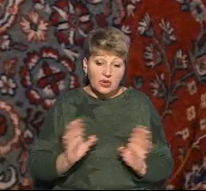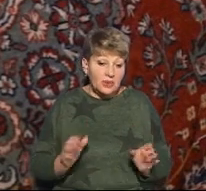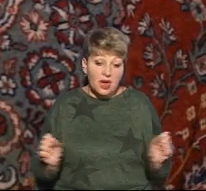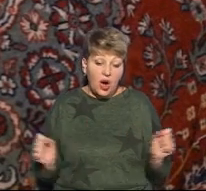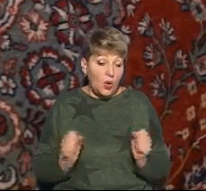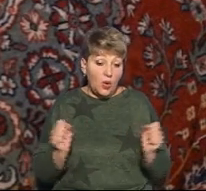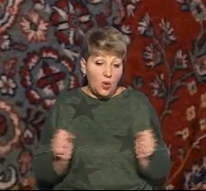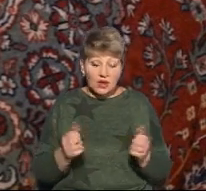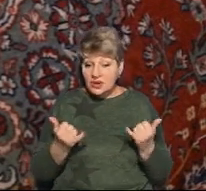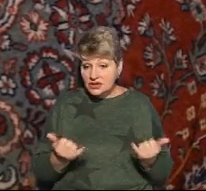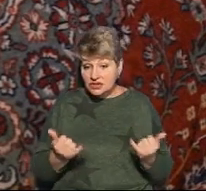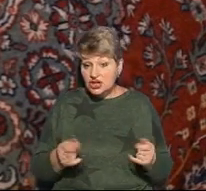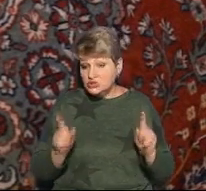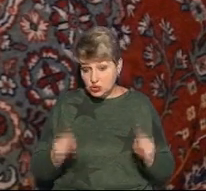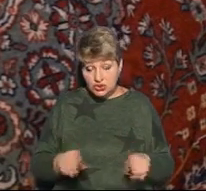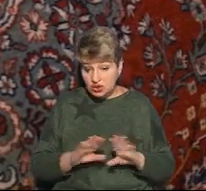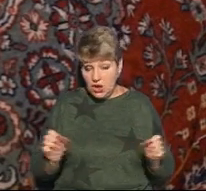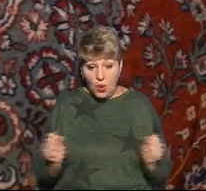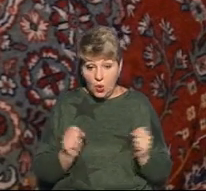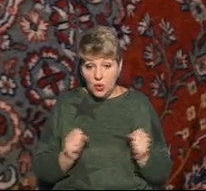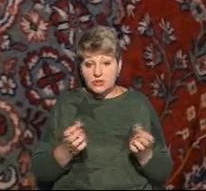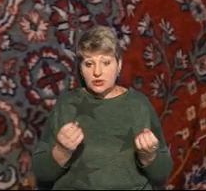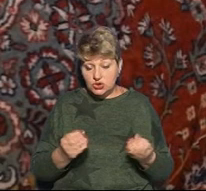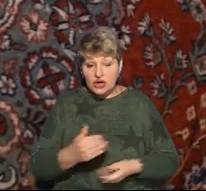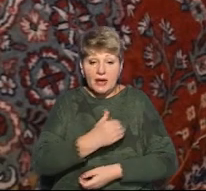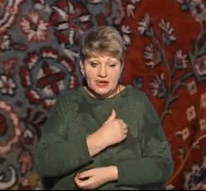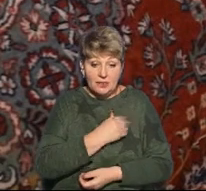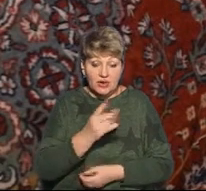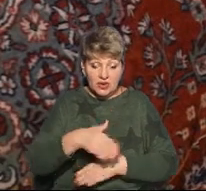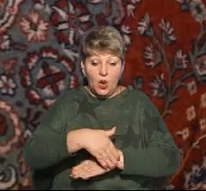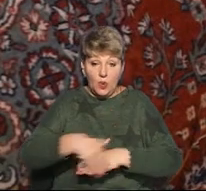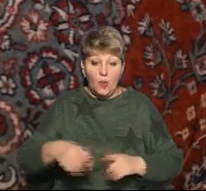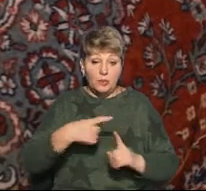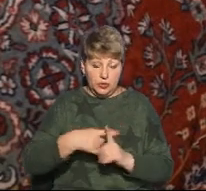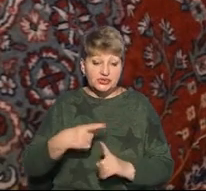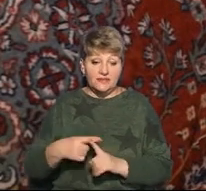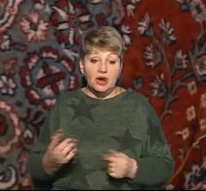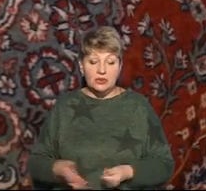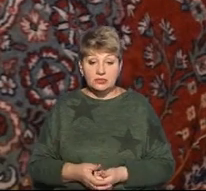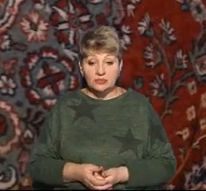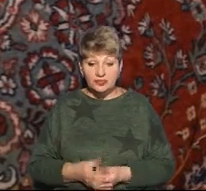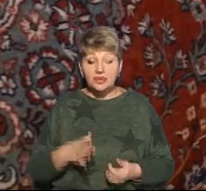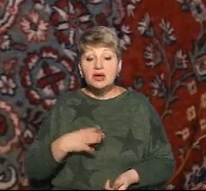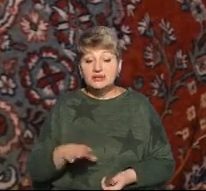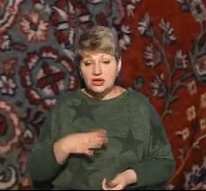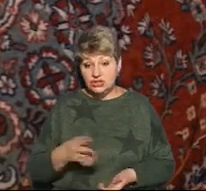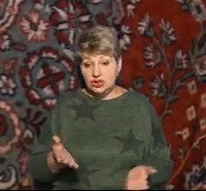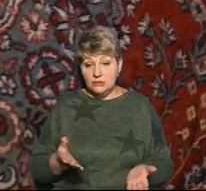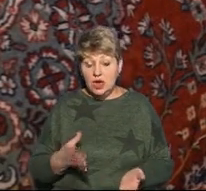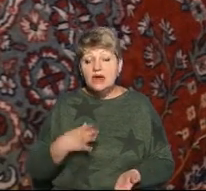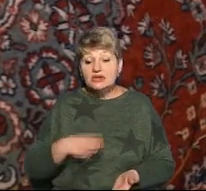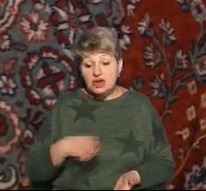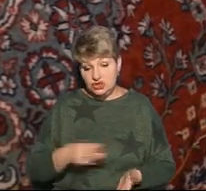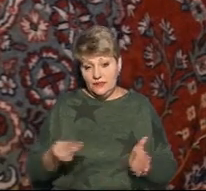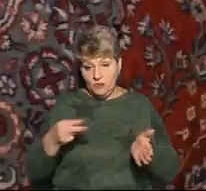холодно. Ну і зараз же не так же ж холодно. Ще ж температура на дворі то плюсова. Зачем його? Ну